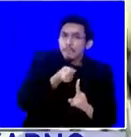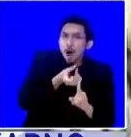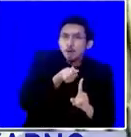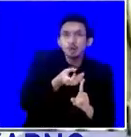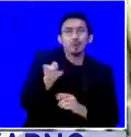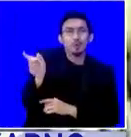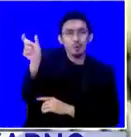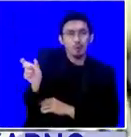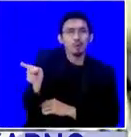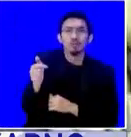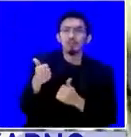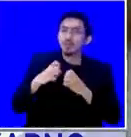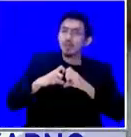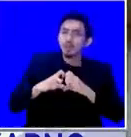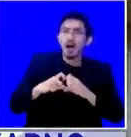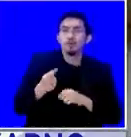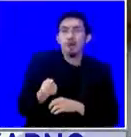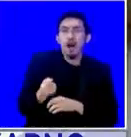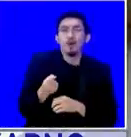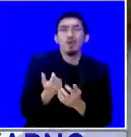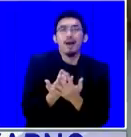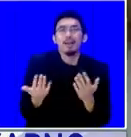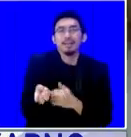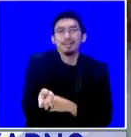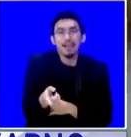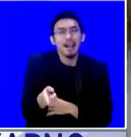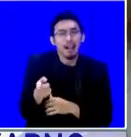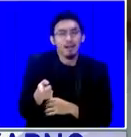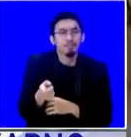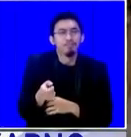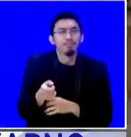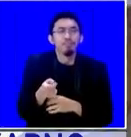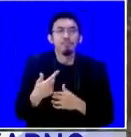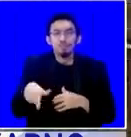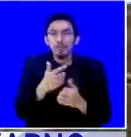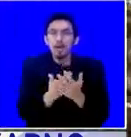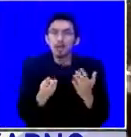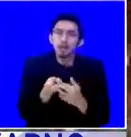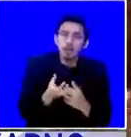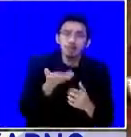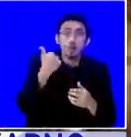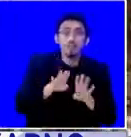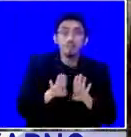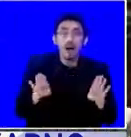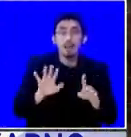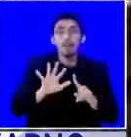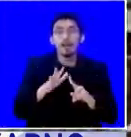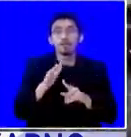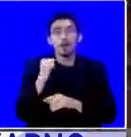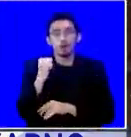Soekarno pada rakyat kecil. Hingga ia pun membangun Sarinah untuk kepentingan rakyat kecil dan resmi dibuka pada 15 Agustus